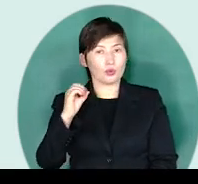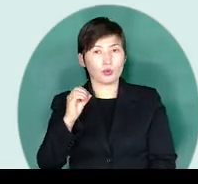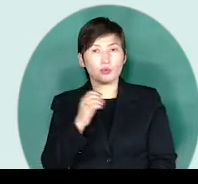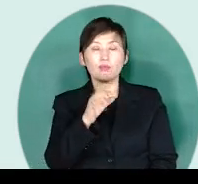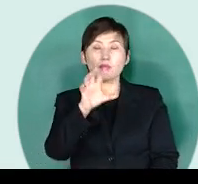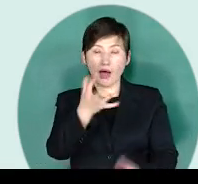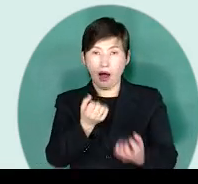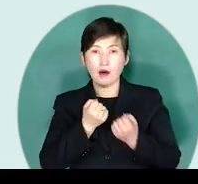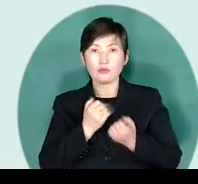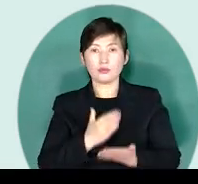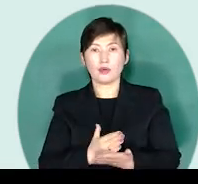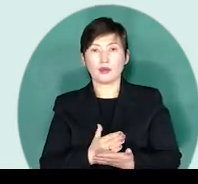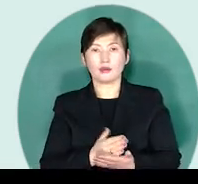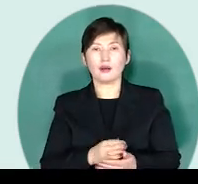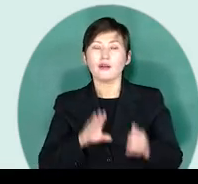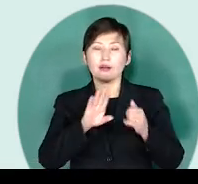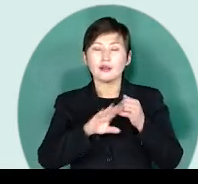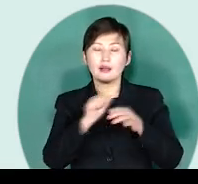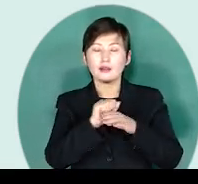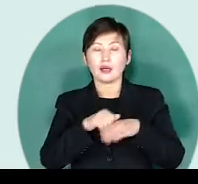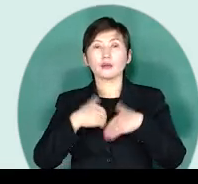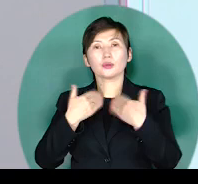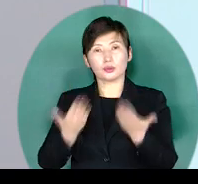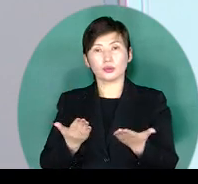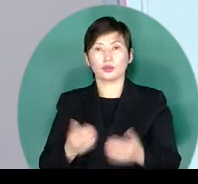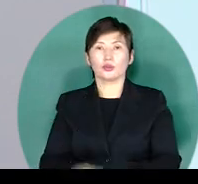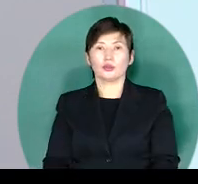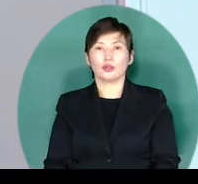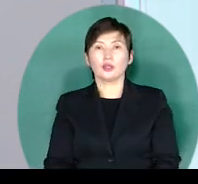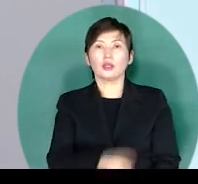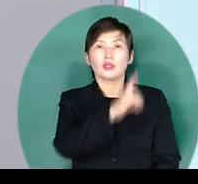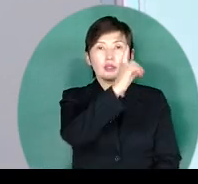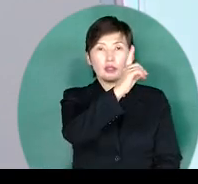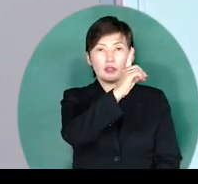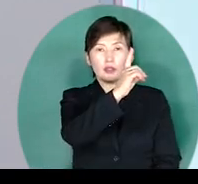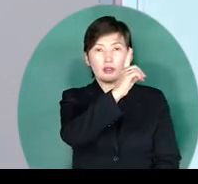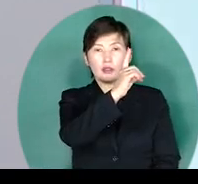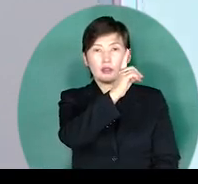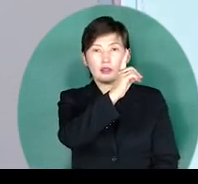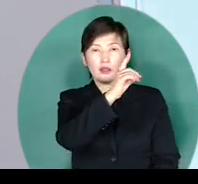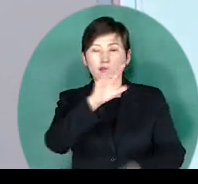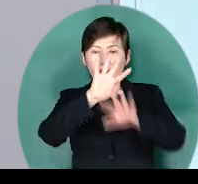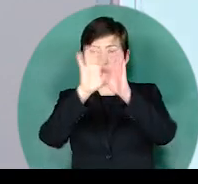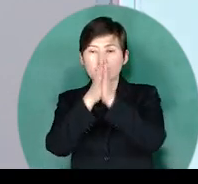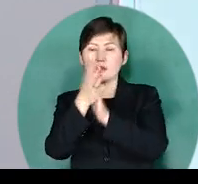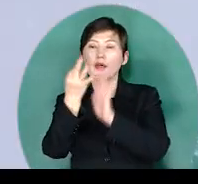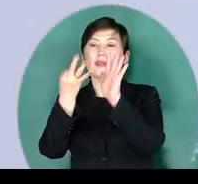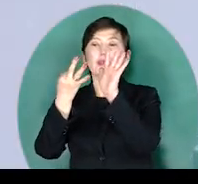дэвсгэртээ авчээ. Одоо багш нь дараах даалгаврыг өгье. 1-тын дэвсгэртээс 8